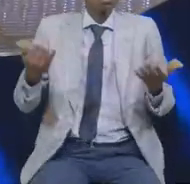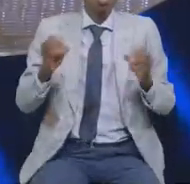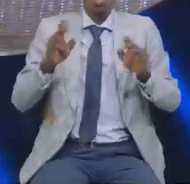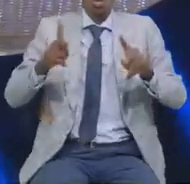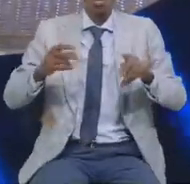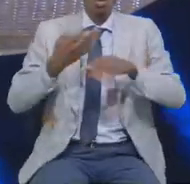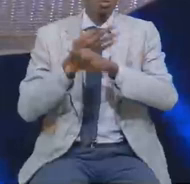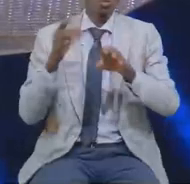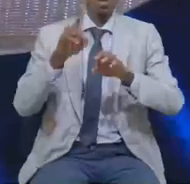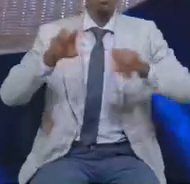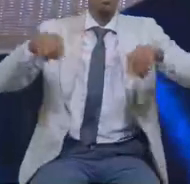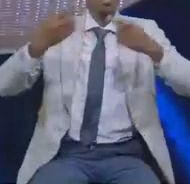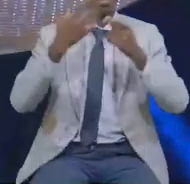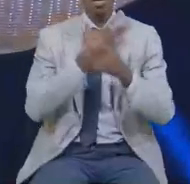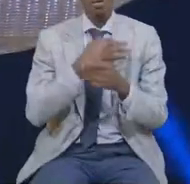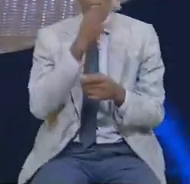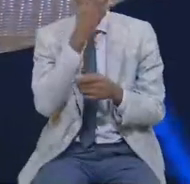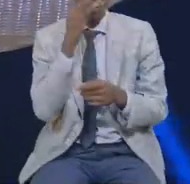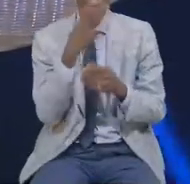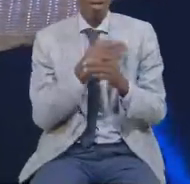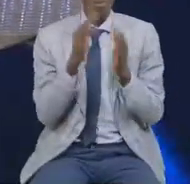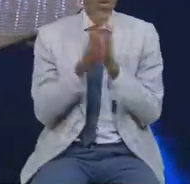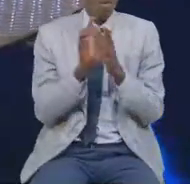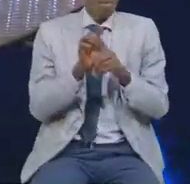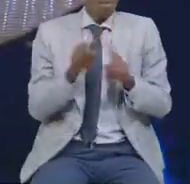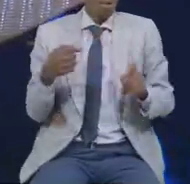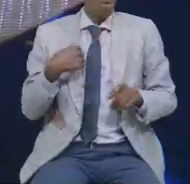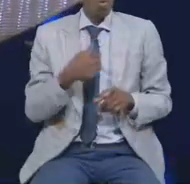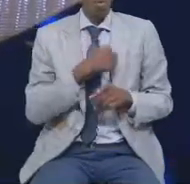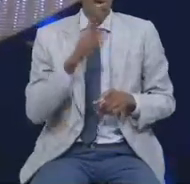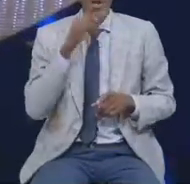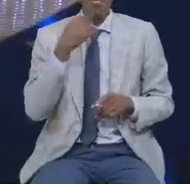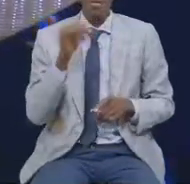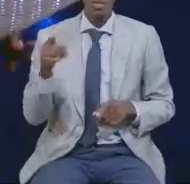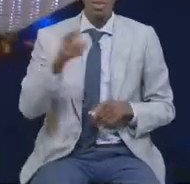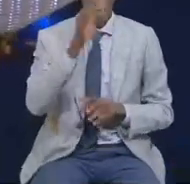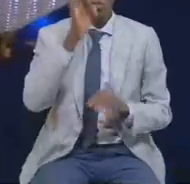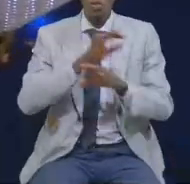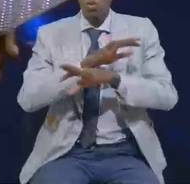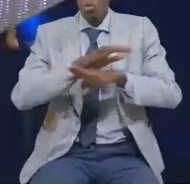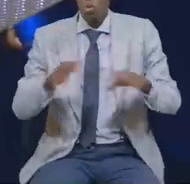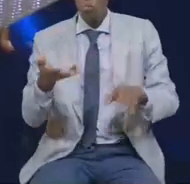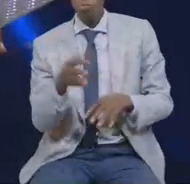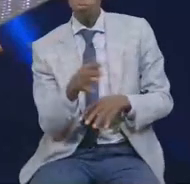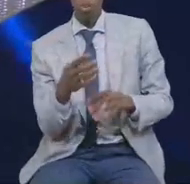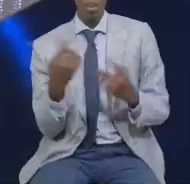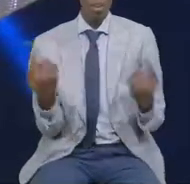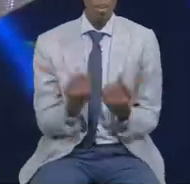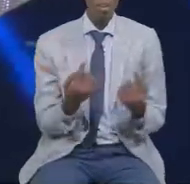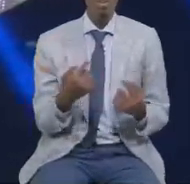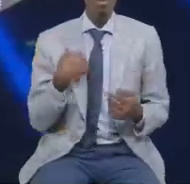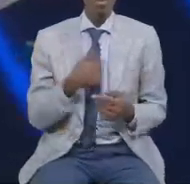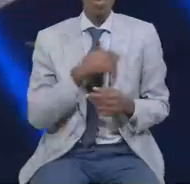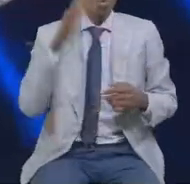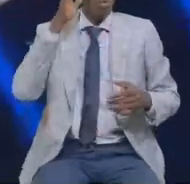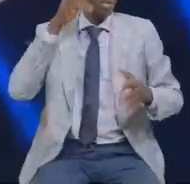tu veux jeûner, va faire. Mais je te dis ça, hein. Si tu ne compromets pas là, toi là, on va t'éliminer.